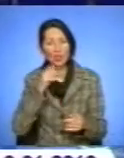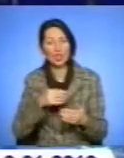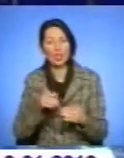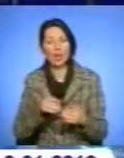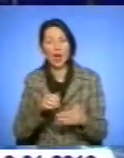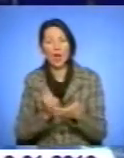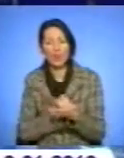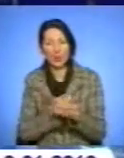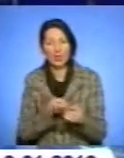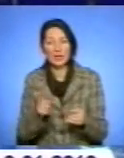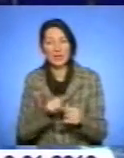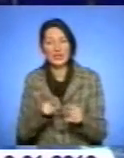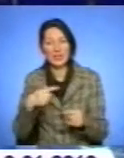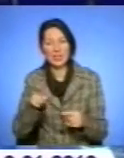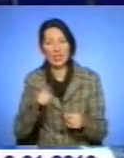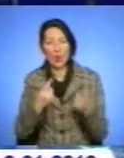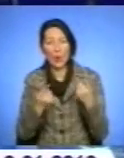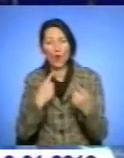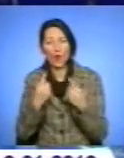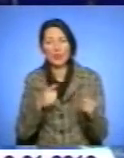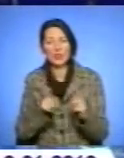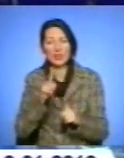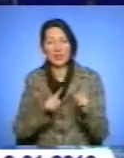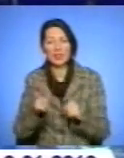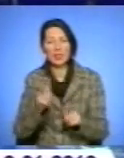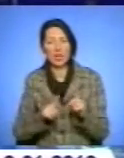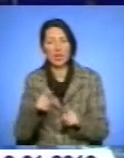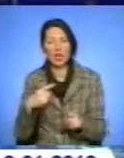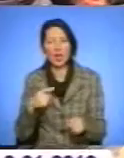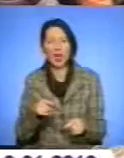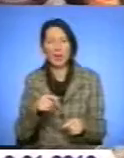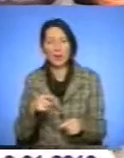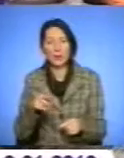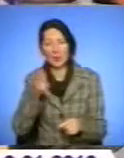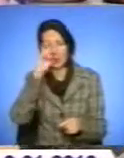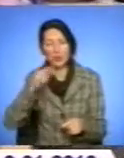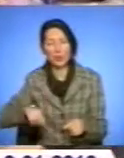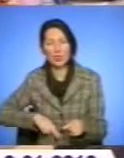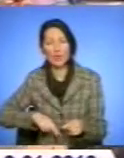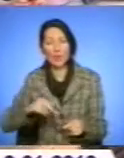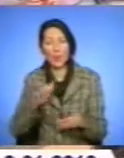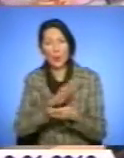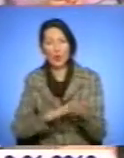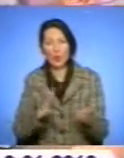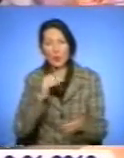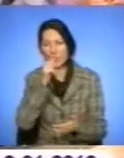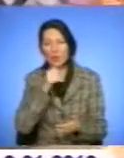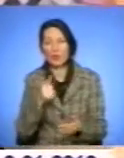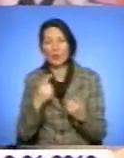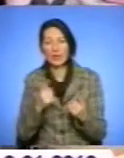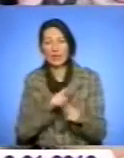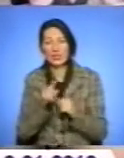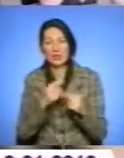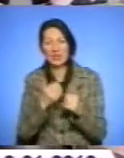обговорювали на засіданні Ради з питань молодіжної політики обласної державної адміністрації. Вже протягом 5 років значних змін серед